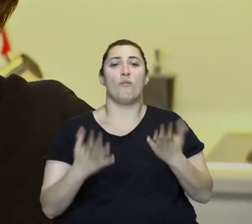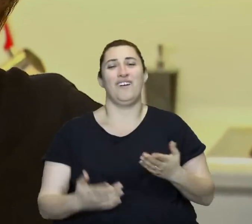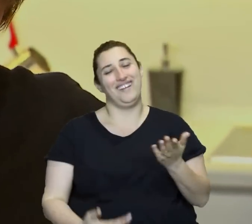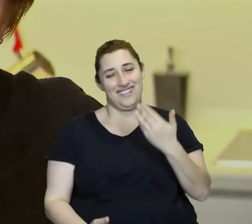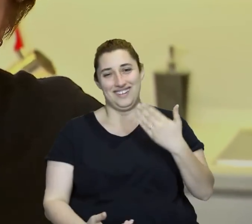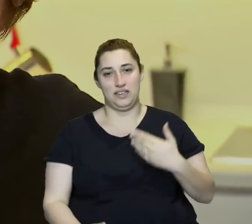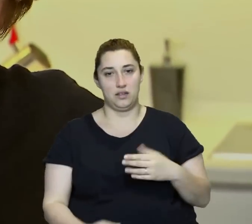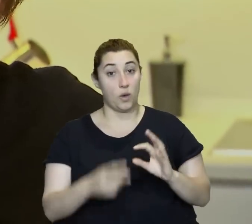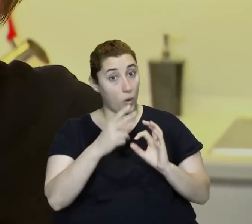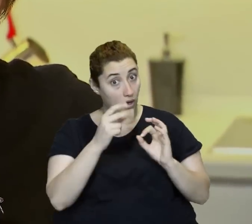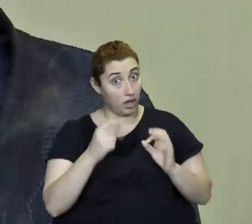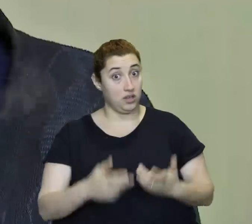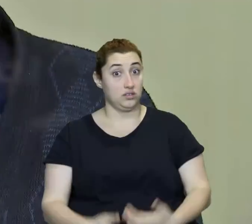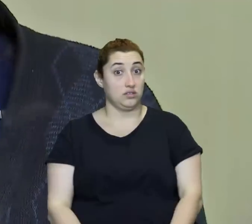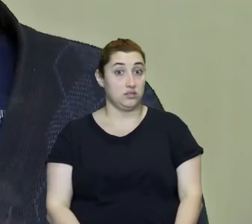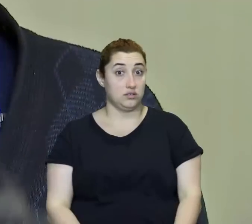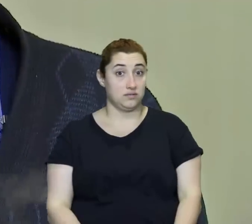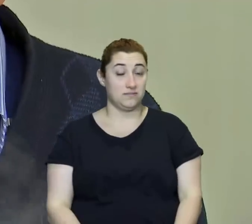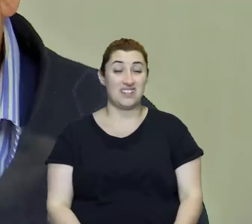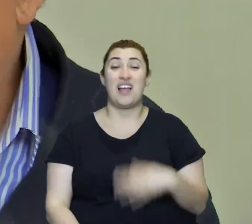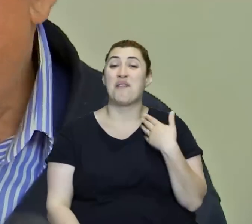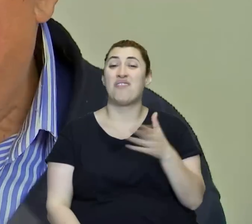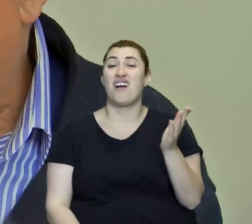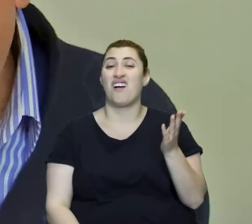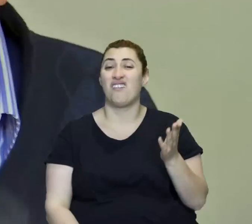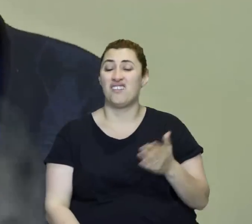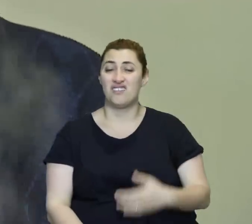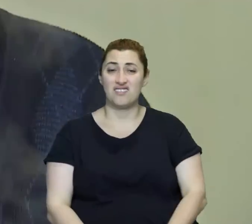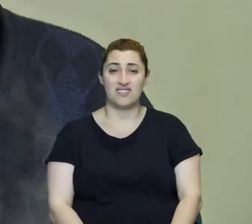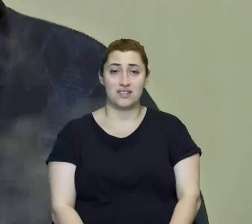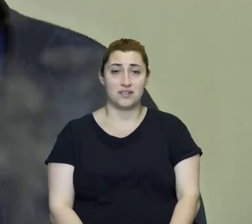Hadi. Ökkeş. Aman ver.